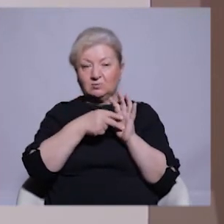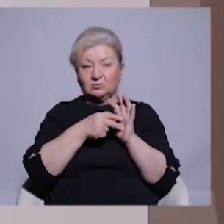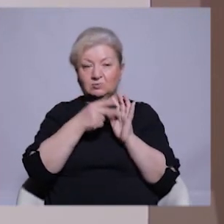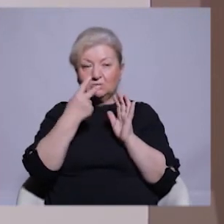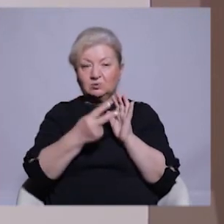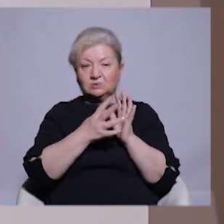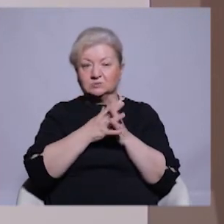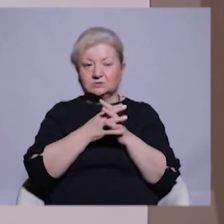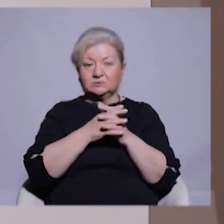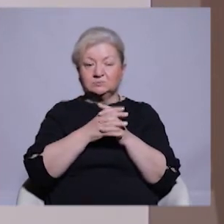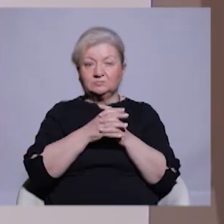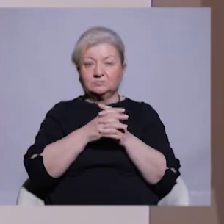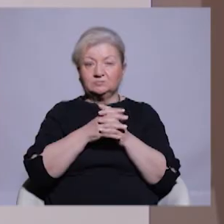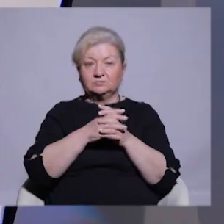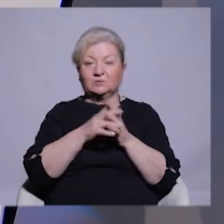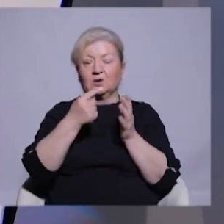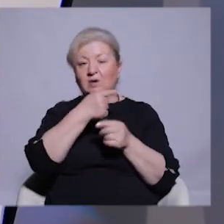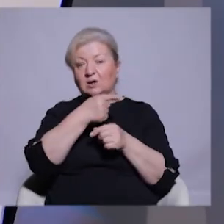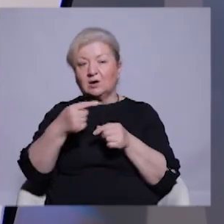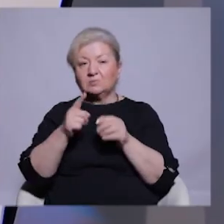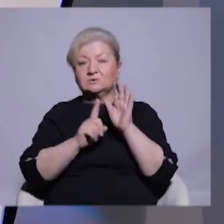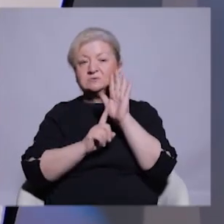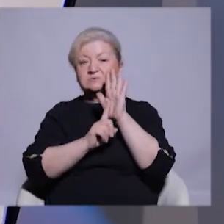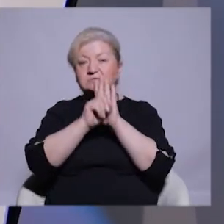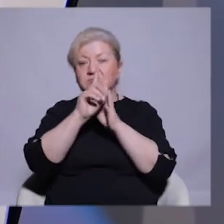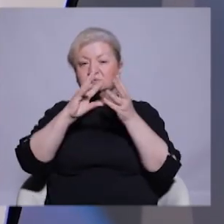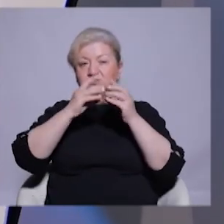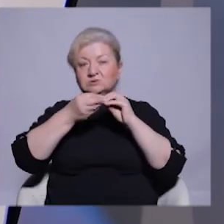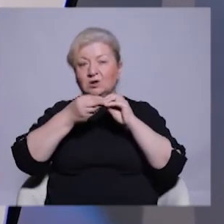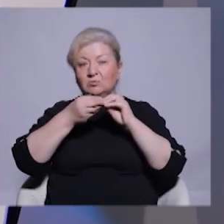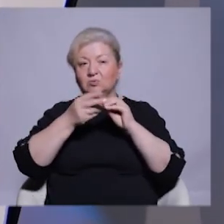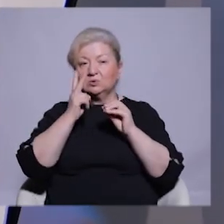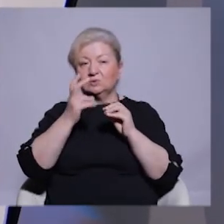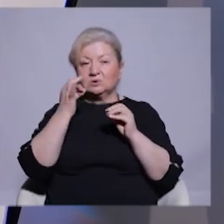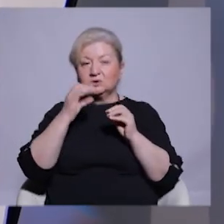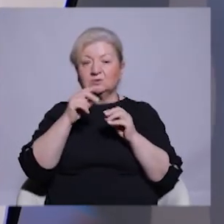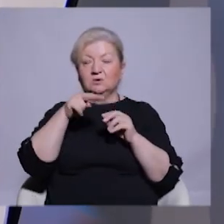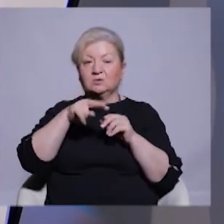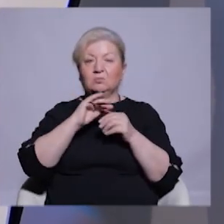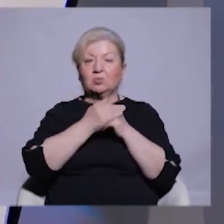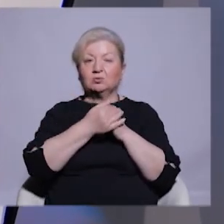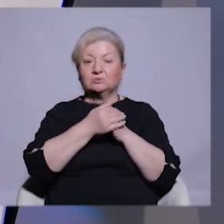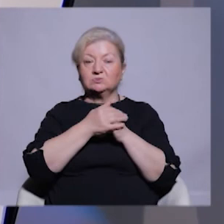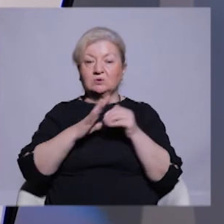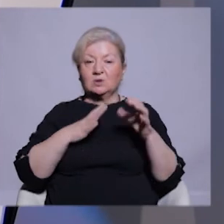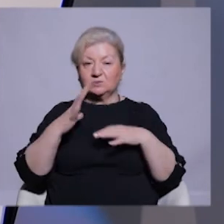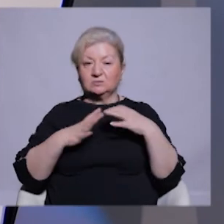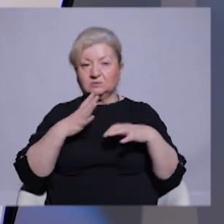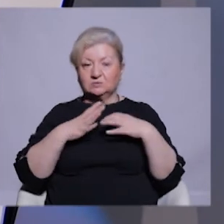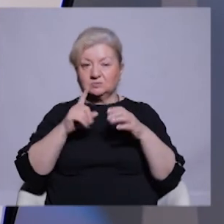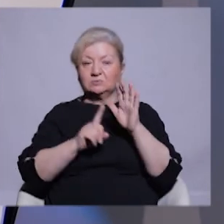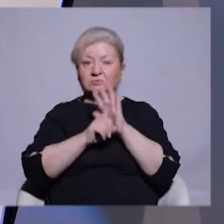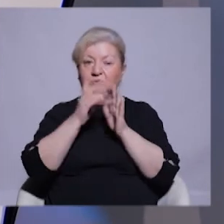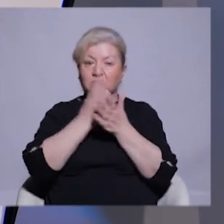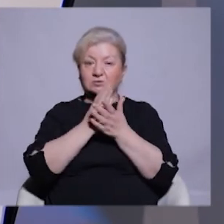გაყოფილი 2-ზე. გამოვაკლოთ ახლა საწყისი ჯამური კინეტიკური და პოტენციური ენერგია, ხო? აი საწყისი უკვე